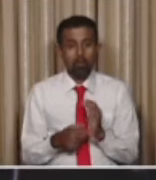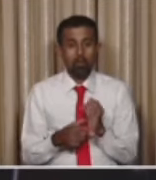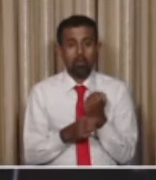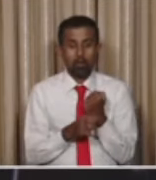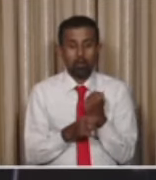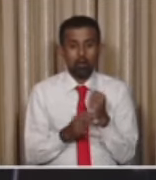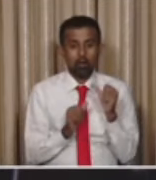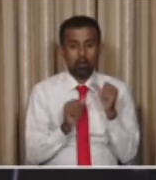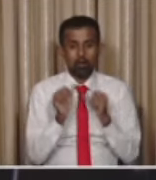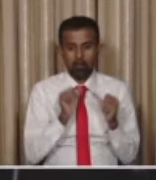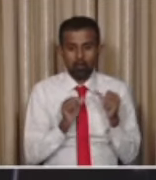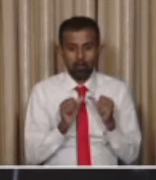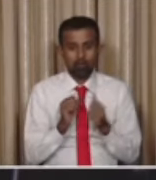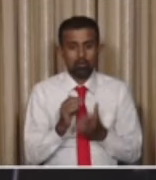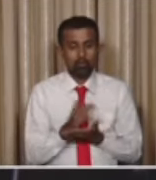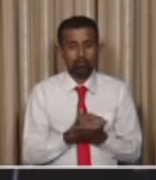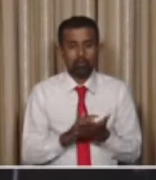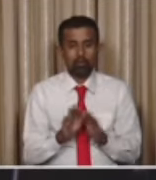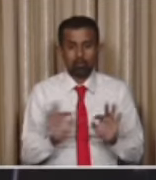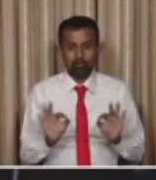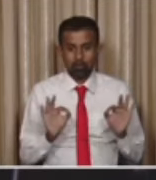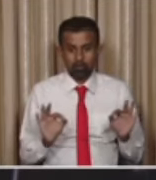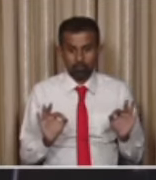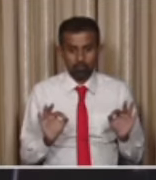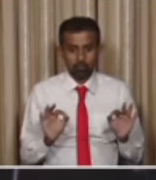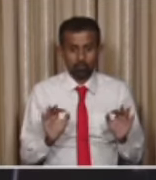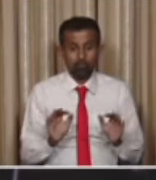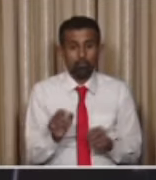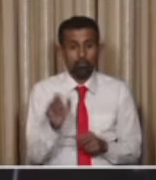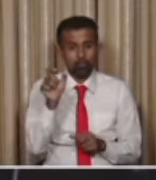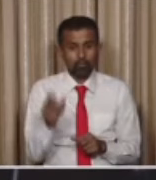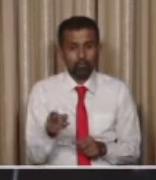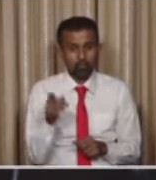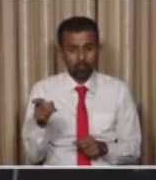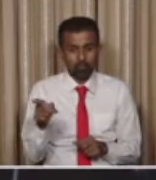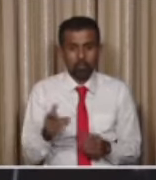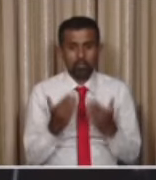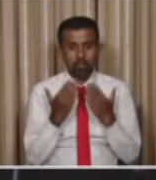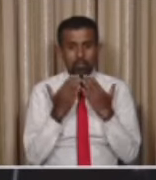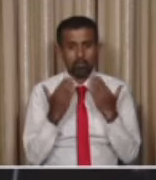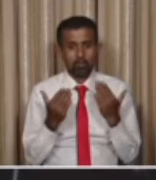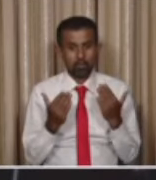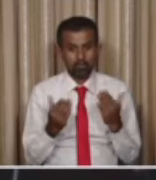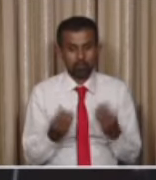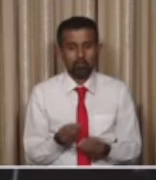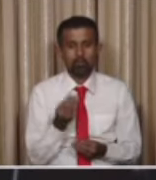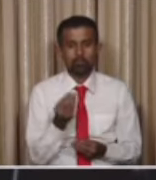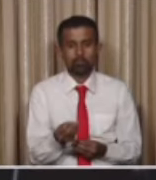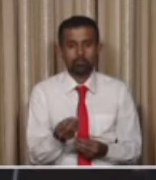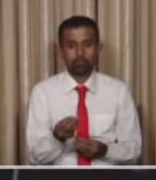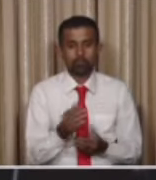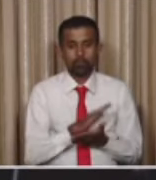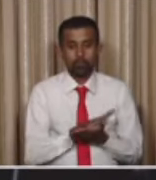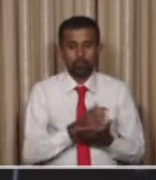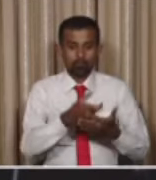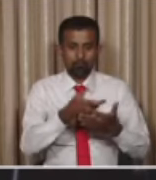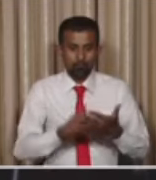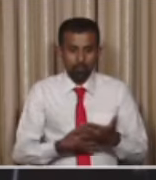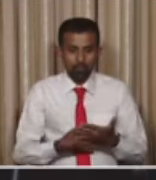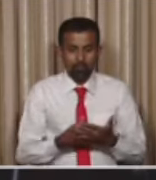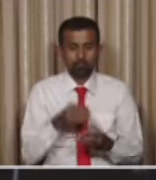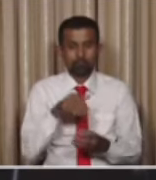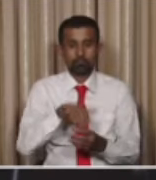ක්‍රම සම්පූර්ණයෙන්ම නියාමකින් සම්බන්ධයෙන් එතුමාට මගේ ප්‍රණාමය මේ අවස්ථාවේදී පුද කරනවා මේ හෙන්සාඩ් වාතාවරණයට යාමට